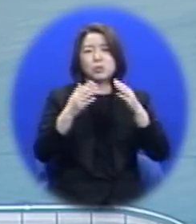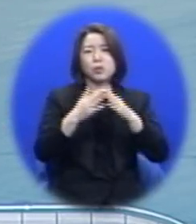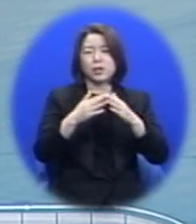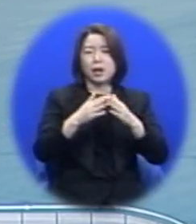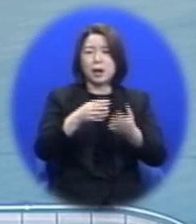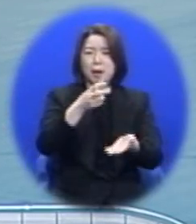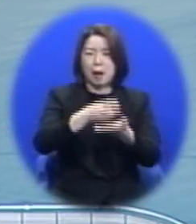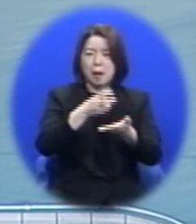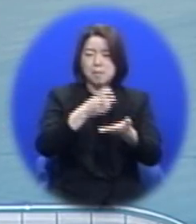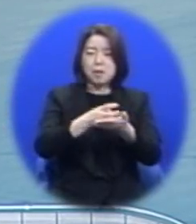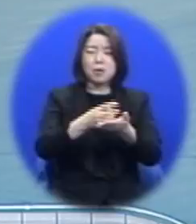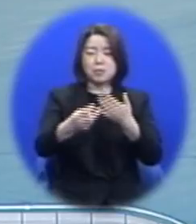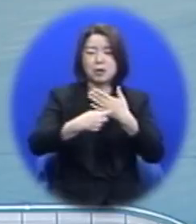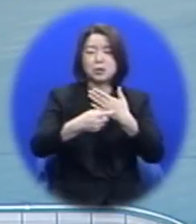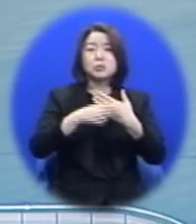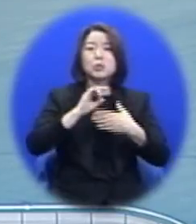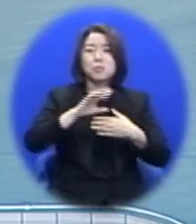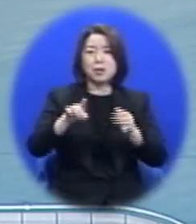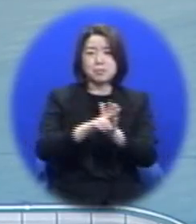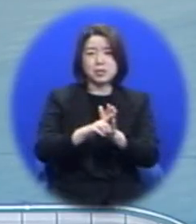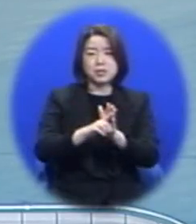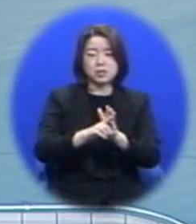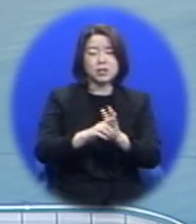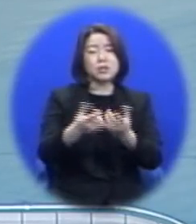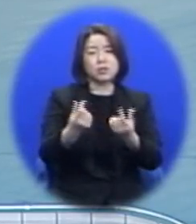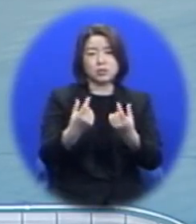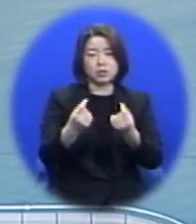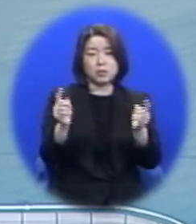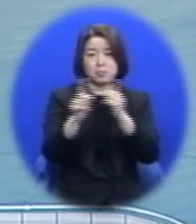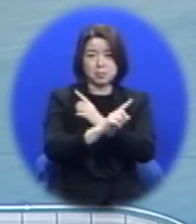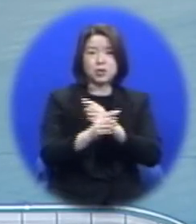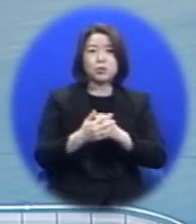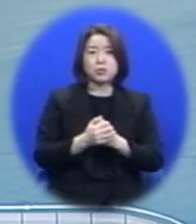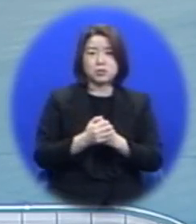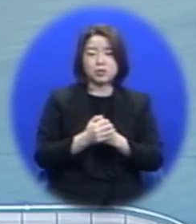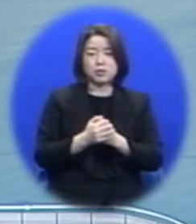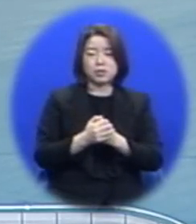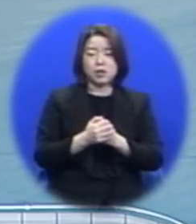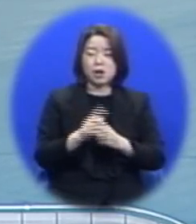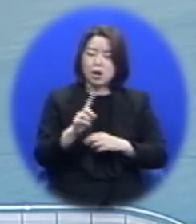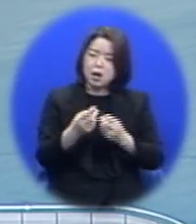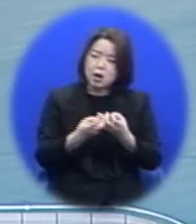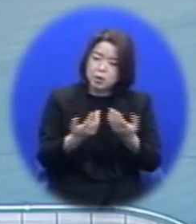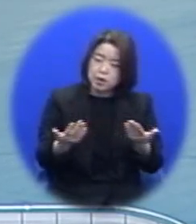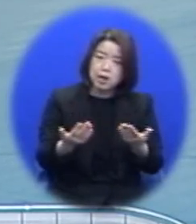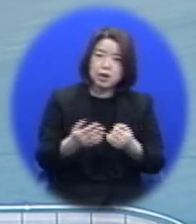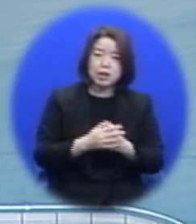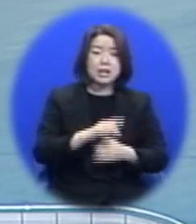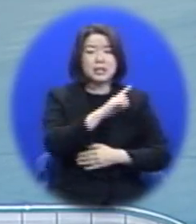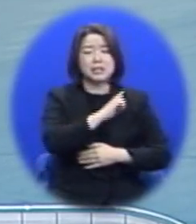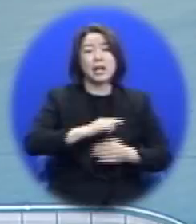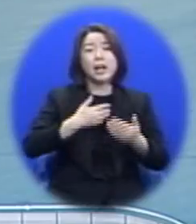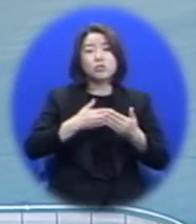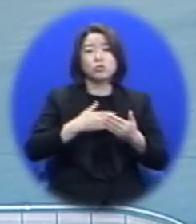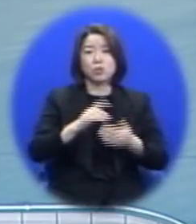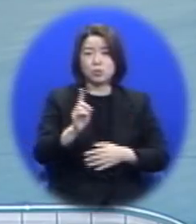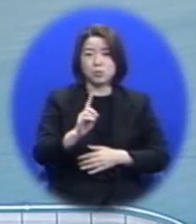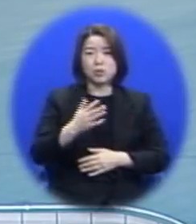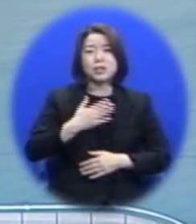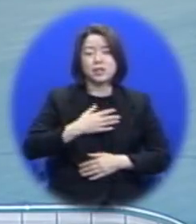도대체 이 문제는 어떻게 해결해야 되죠? 가장 두려운 일은 저 자신이 해결이 안